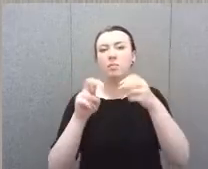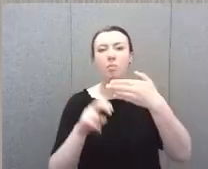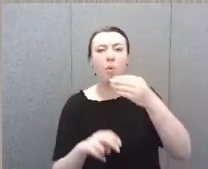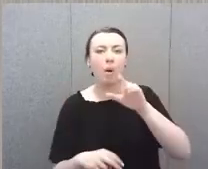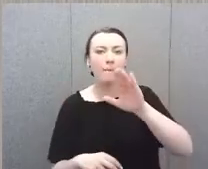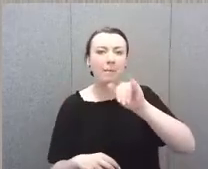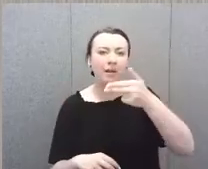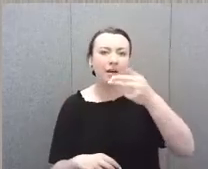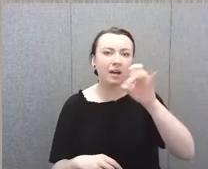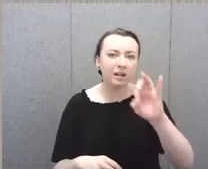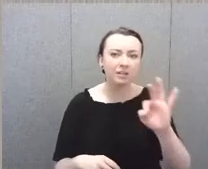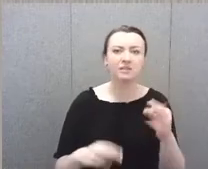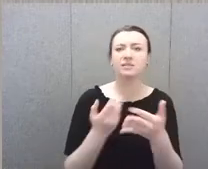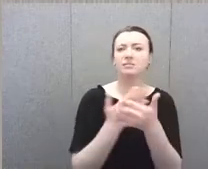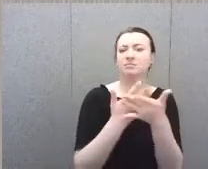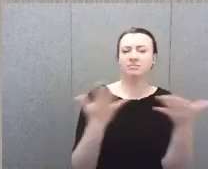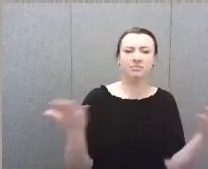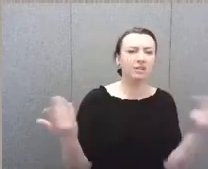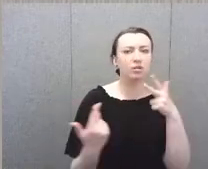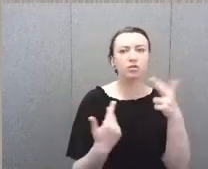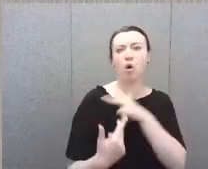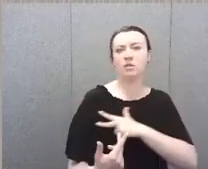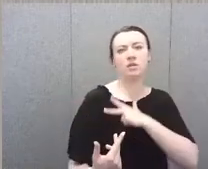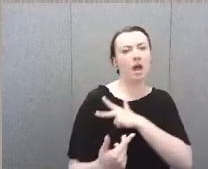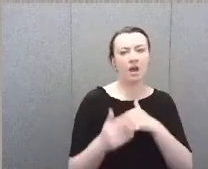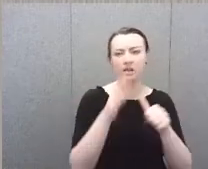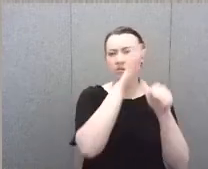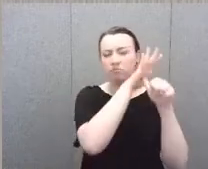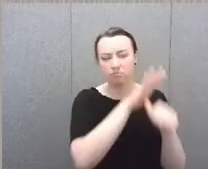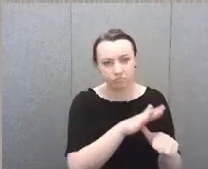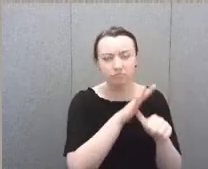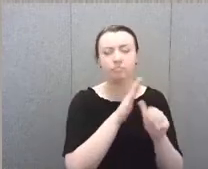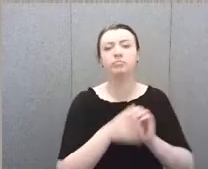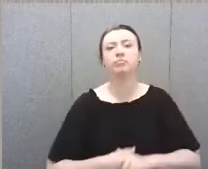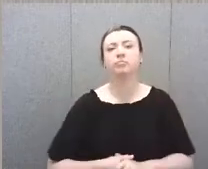мобинг, это и разные другие социальные